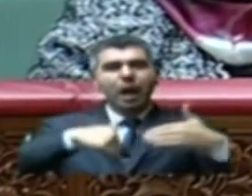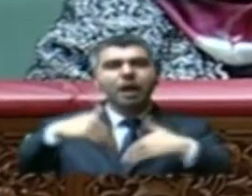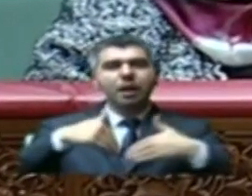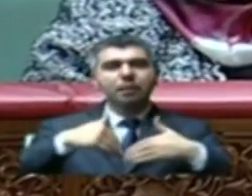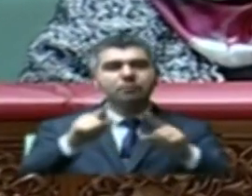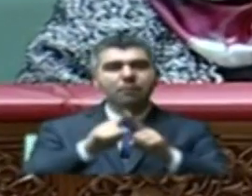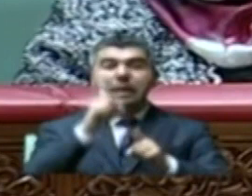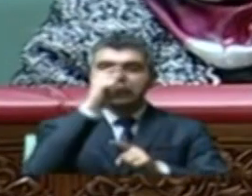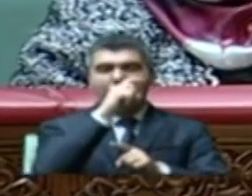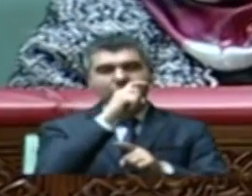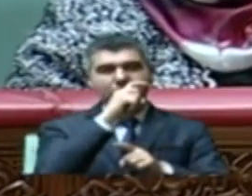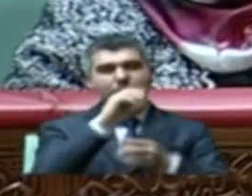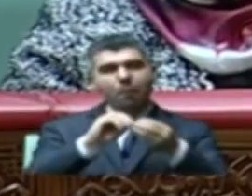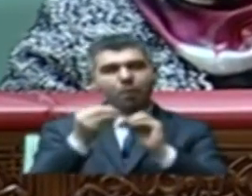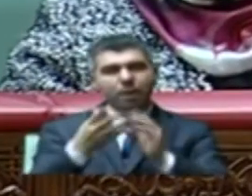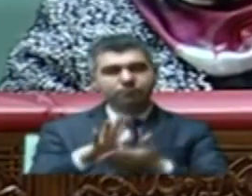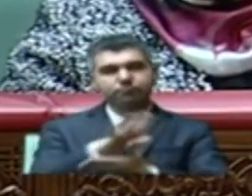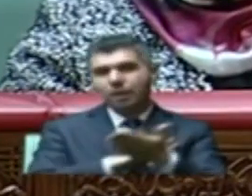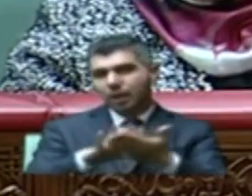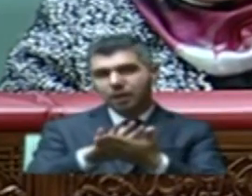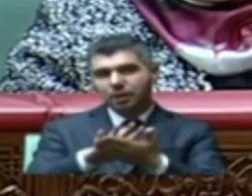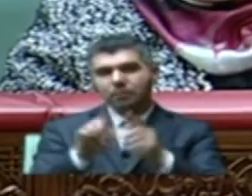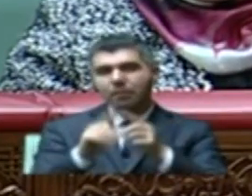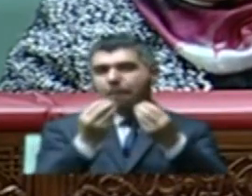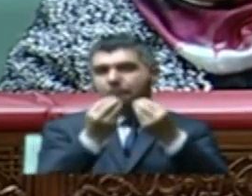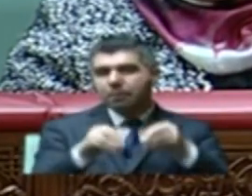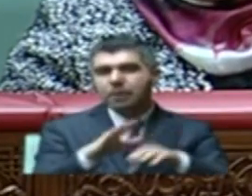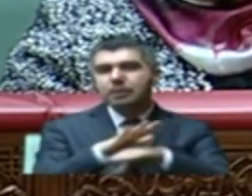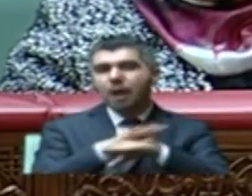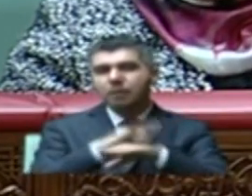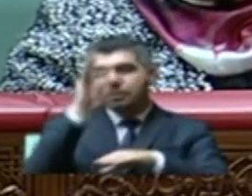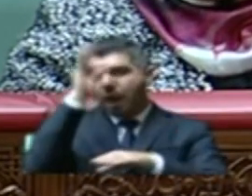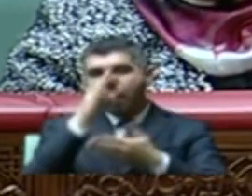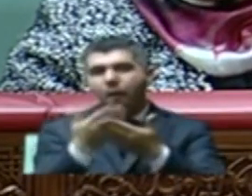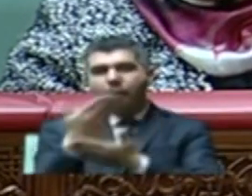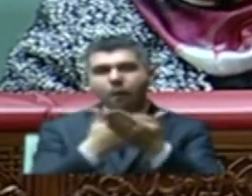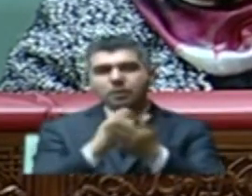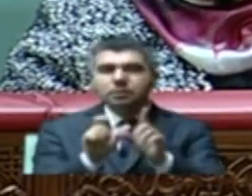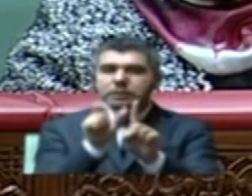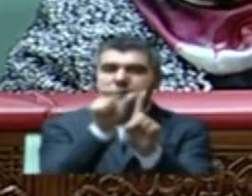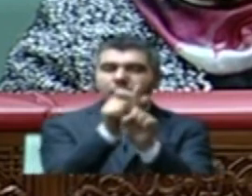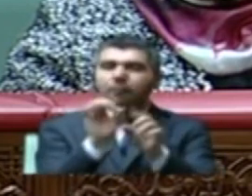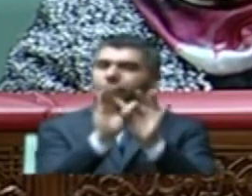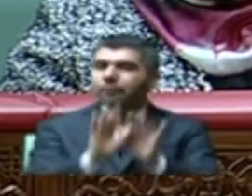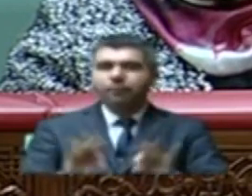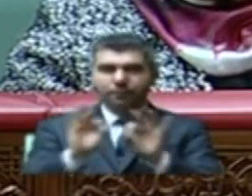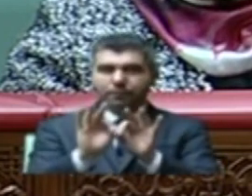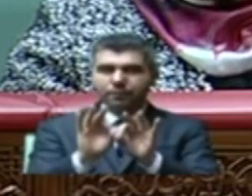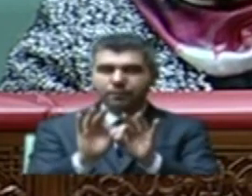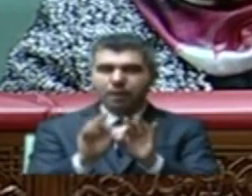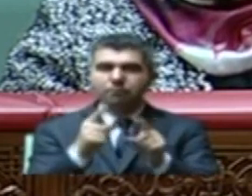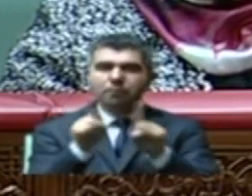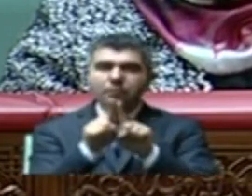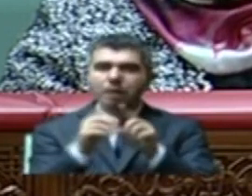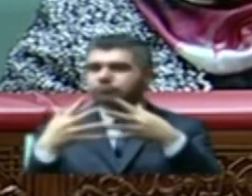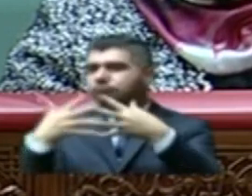تهدد البلد، ونتيجة طبيعية لفشل السياسات العمومية في مجال الاجتماعي، وهي مظهر صارخ